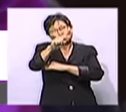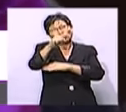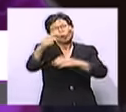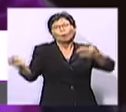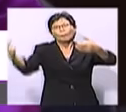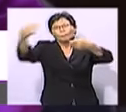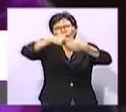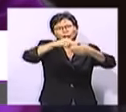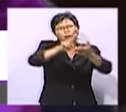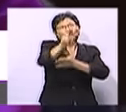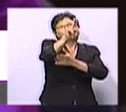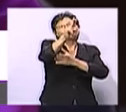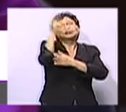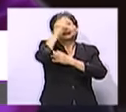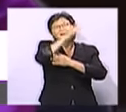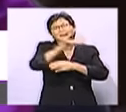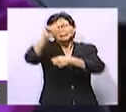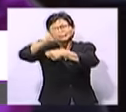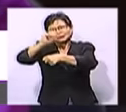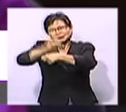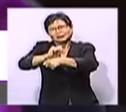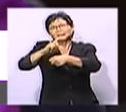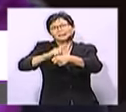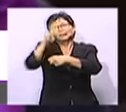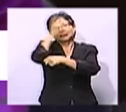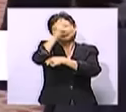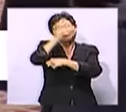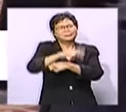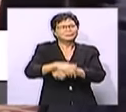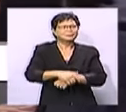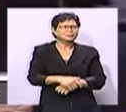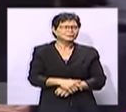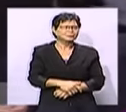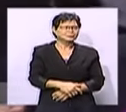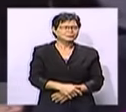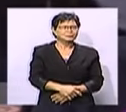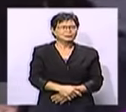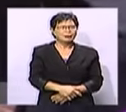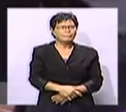masuk universiti awam dan bekerja di sektor kerajaan.